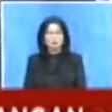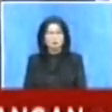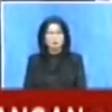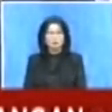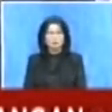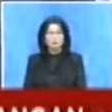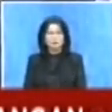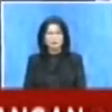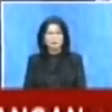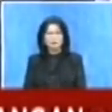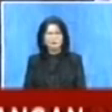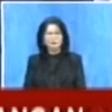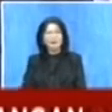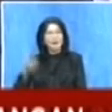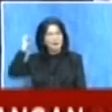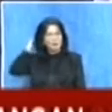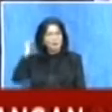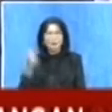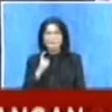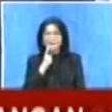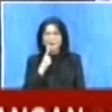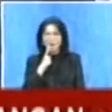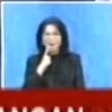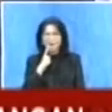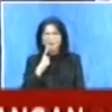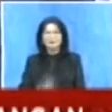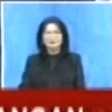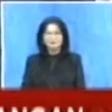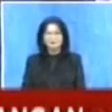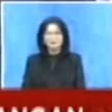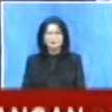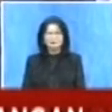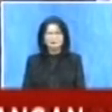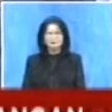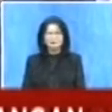Ibu Hajah Megawati Soekarnoputri,